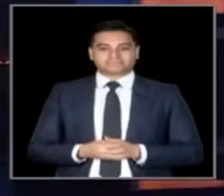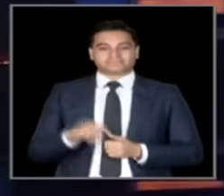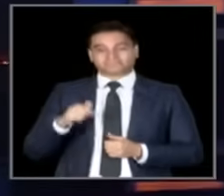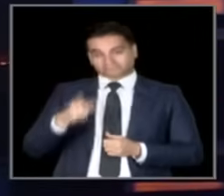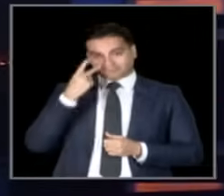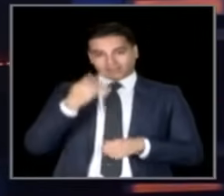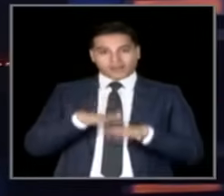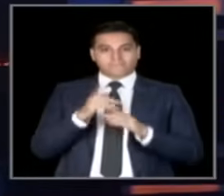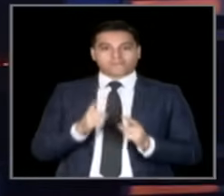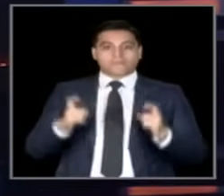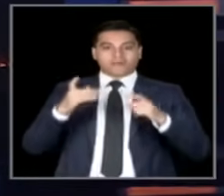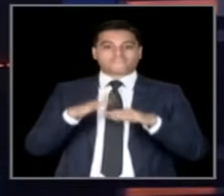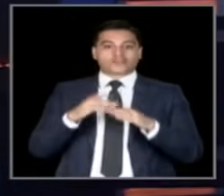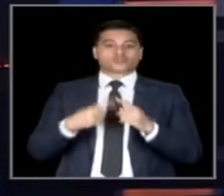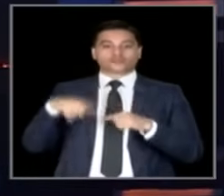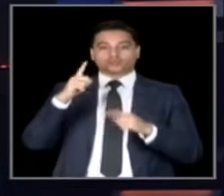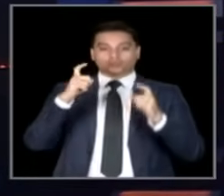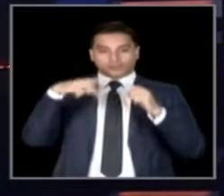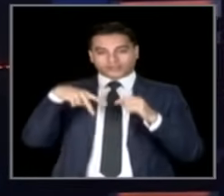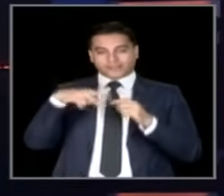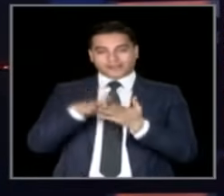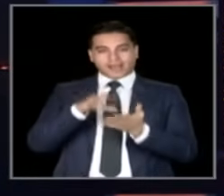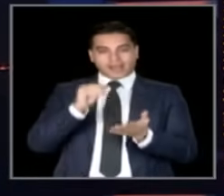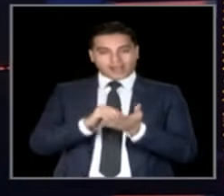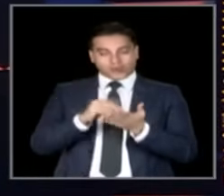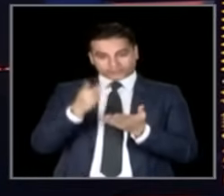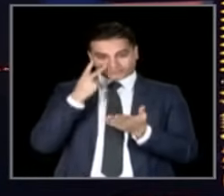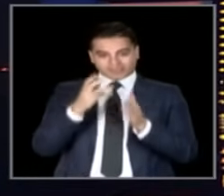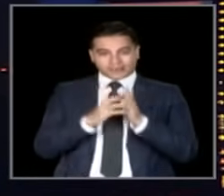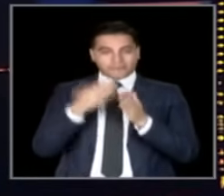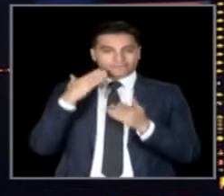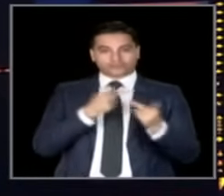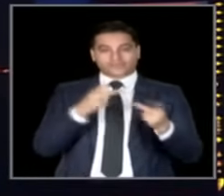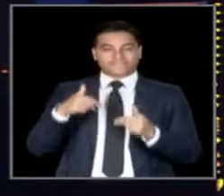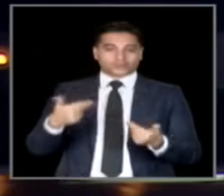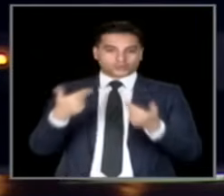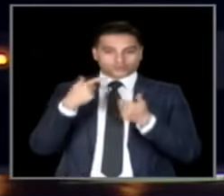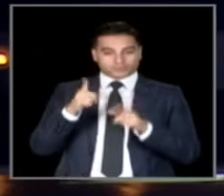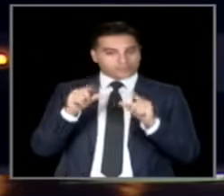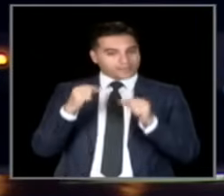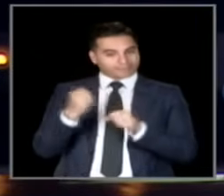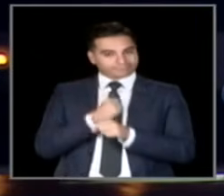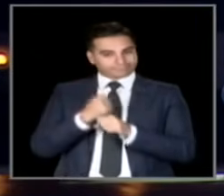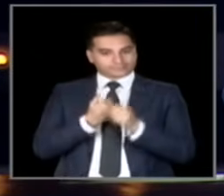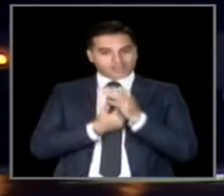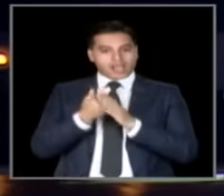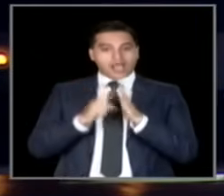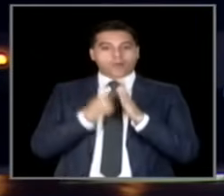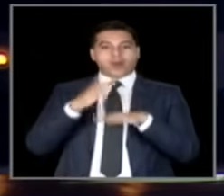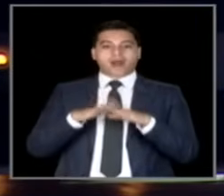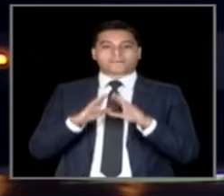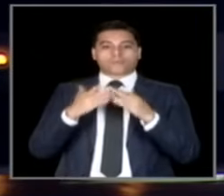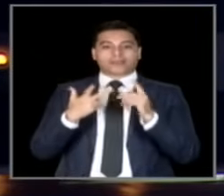النهاردة عندنا مباراة في دور الثمانية، أول جامعة مشرفانا في الاستوديو، تألق غير عادي، أول المجموعة